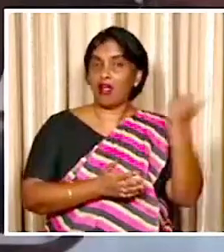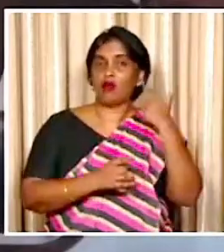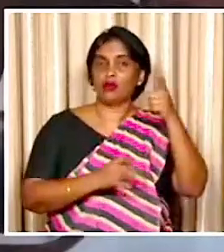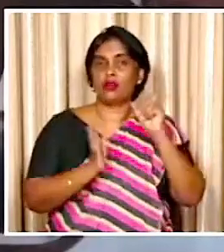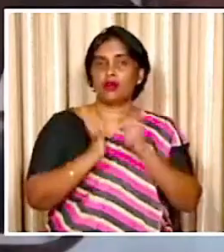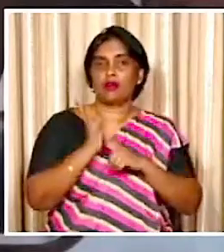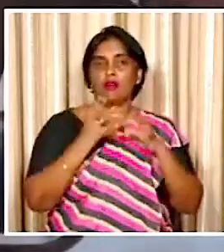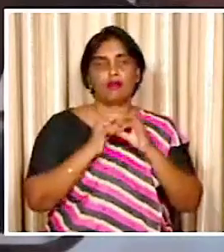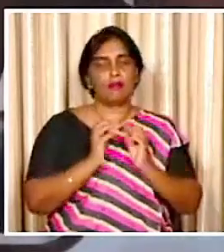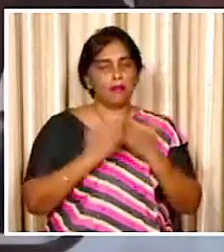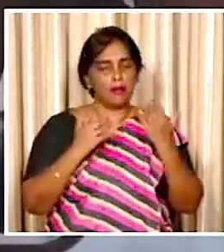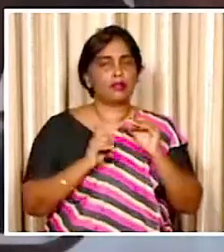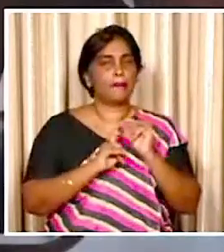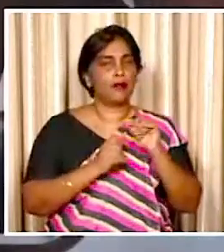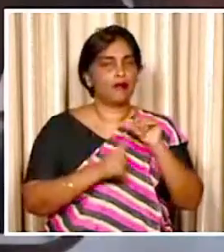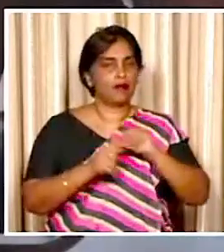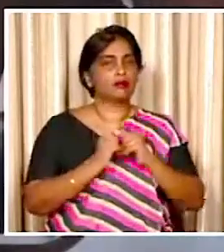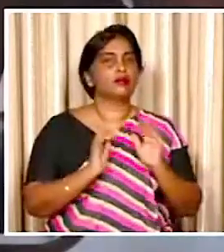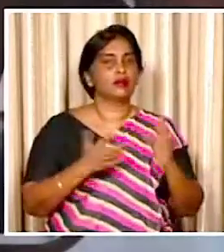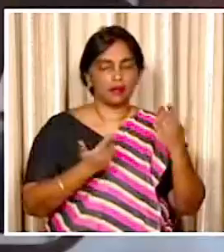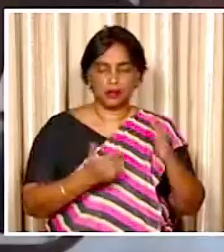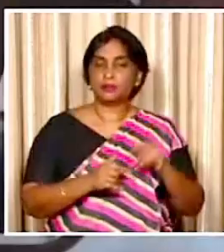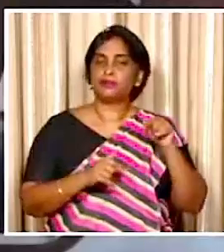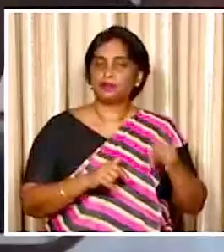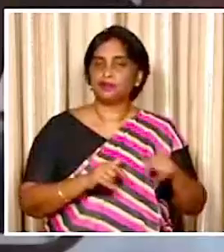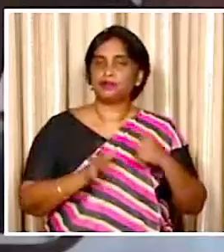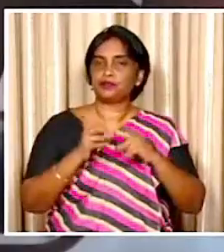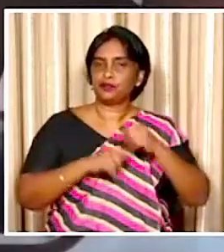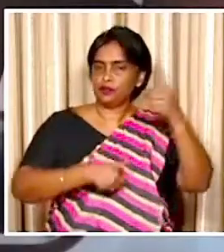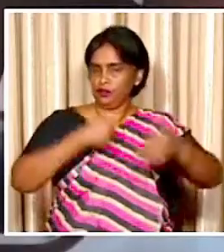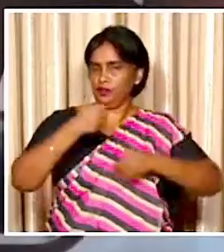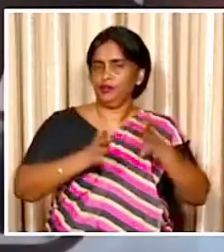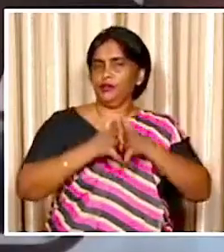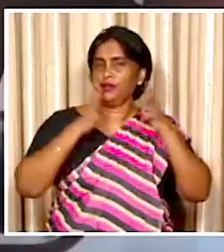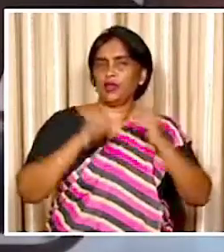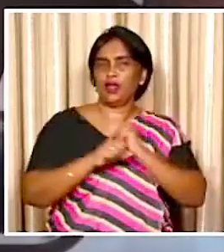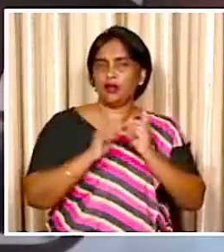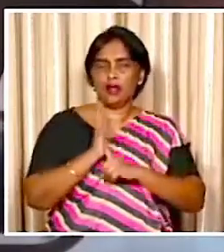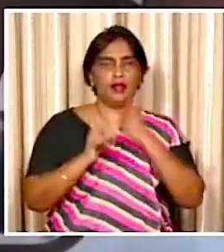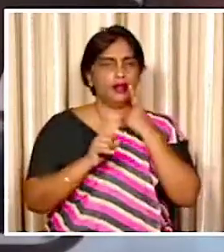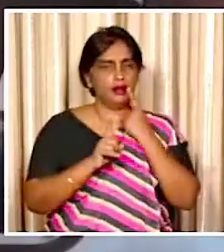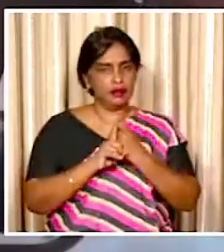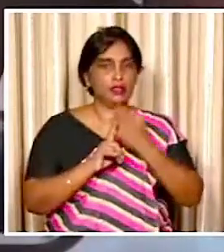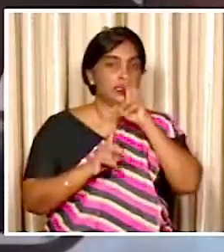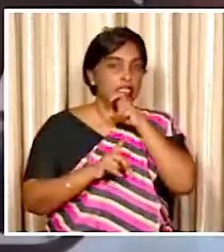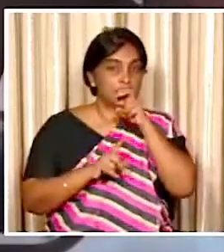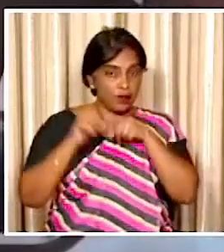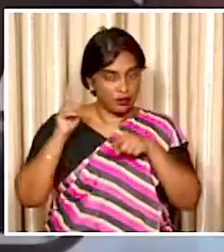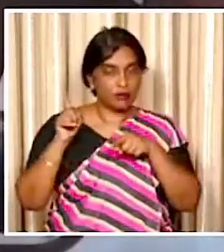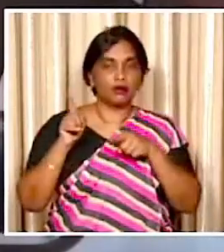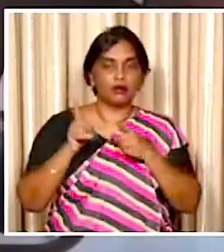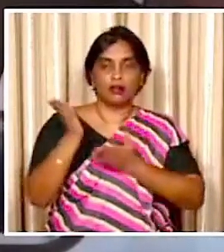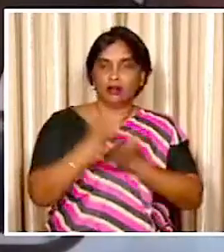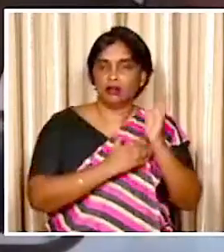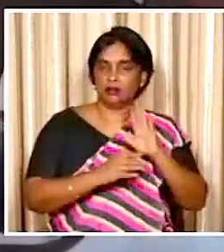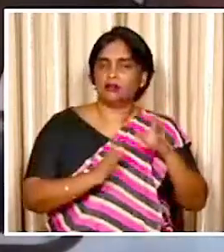ගත්තා. තවත් පෞද්ගලික ආයතනයක් එකක් පටන් ගත්තා. තව ඇප්ලිකේෂන් ගණනාවක් ගාල්ල, මහනුවර, කිලිනොච්චිය පවා ඉල්ලුම් කරලා